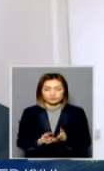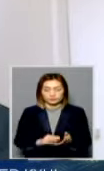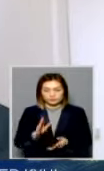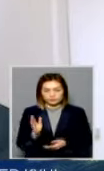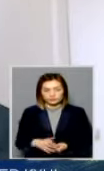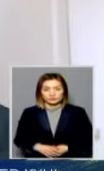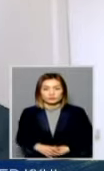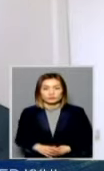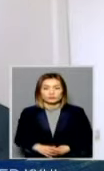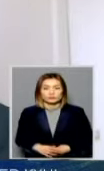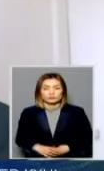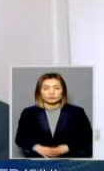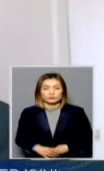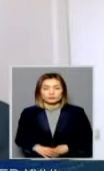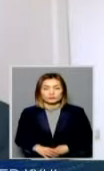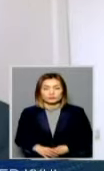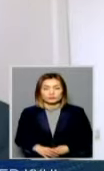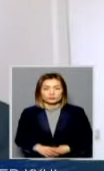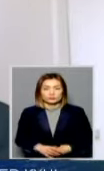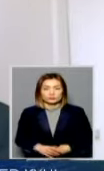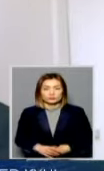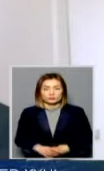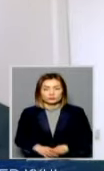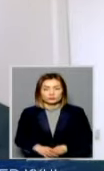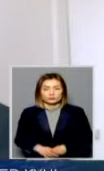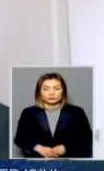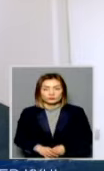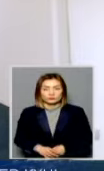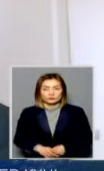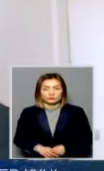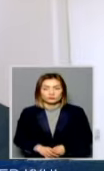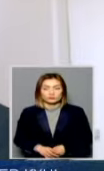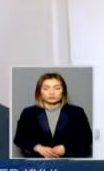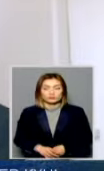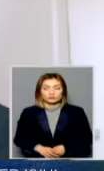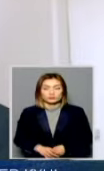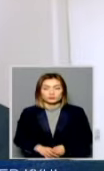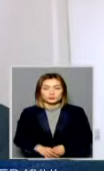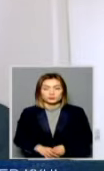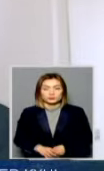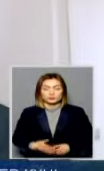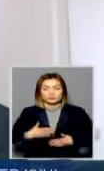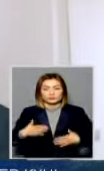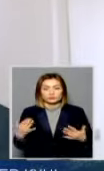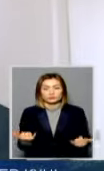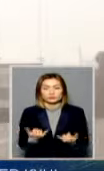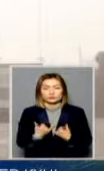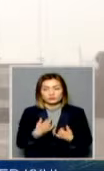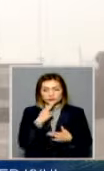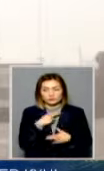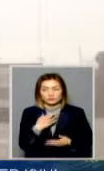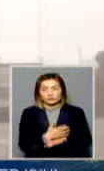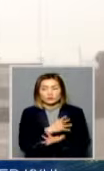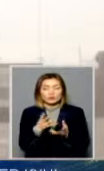оқытып, жақсы тілектерін айтып, өздерінің жақсы лебіздерін айтып құрметтеп жатыр. Бәріне де көп-көп рахмет.